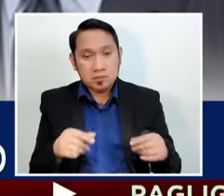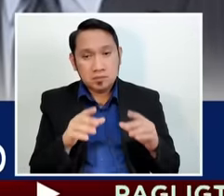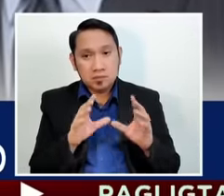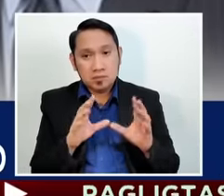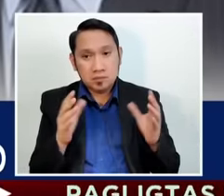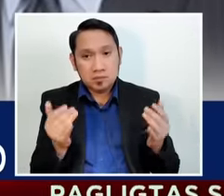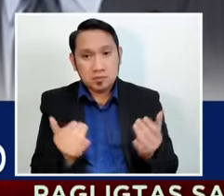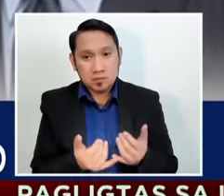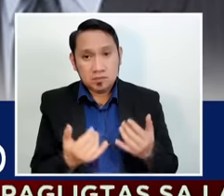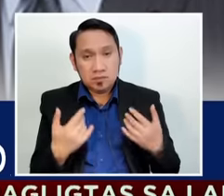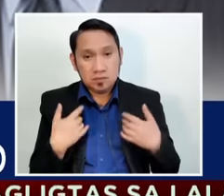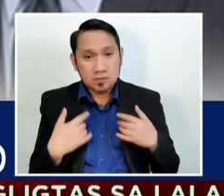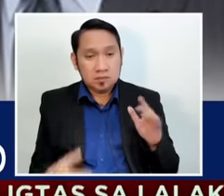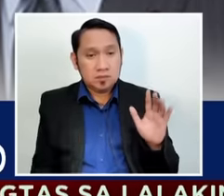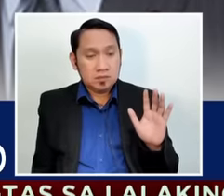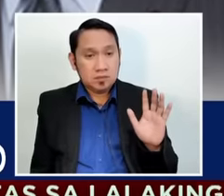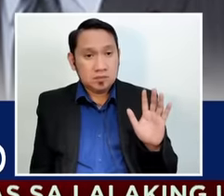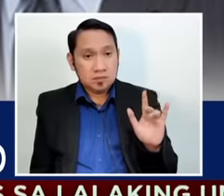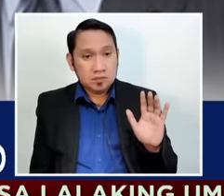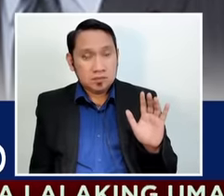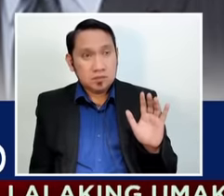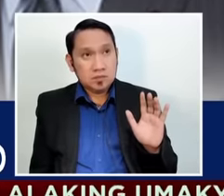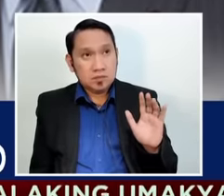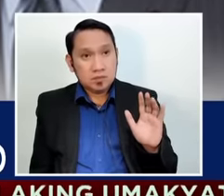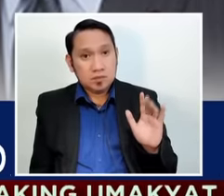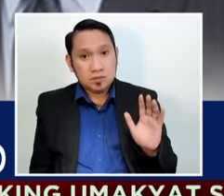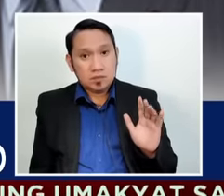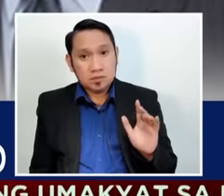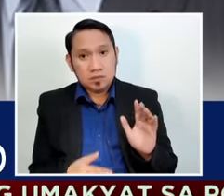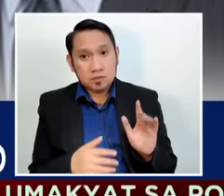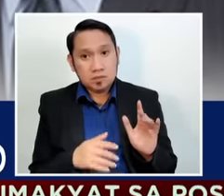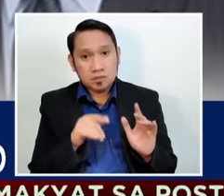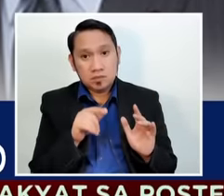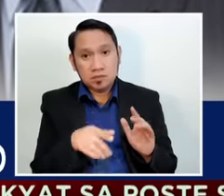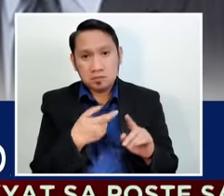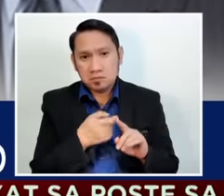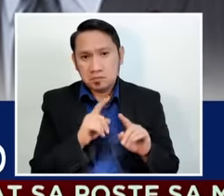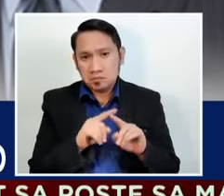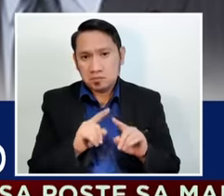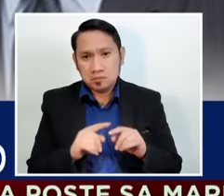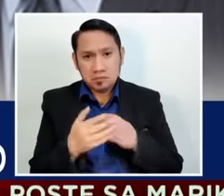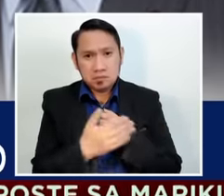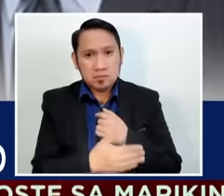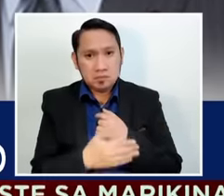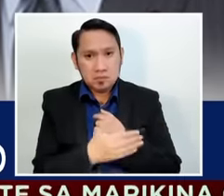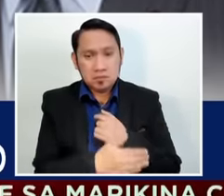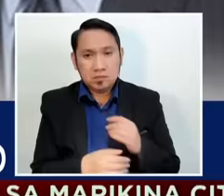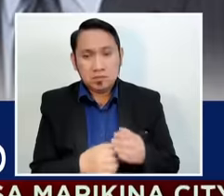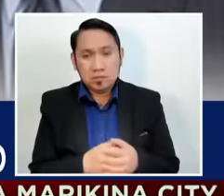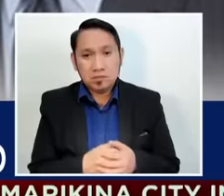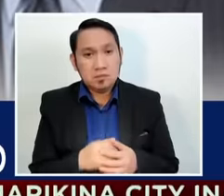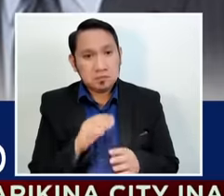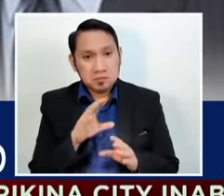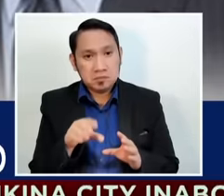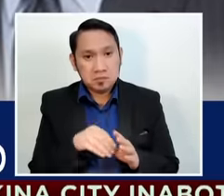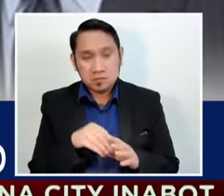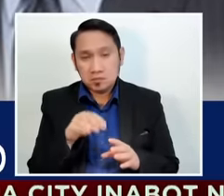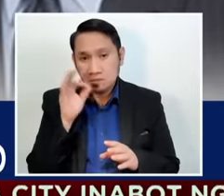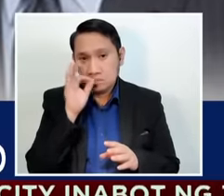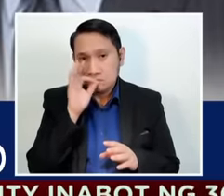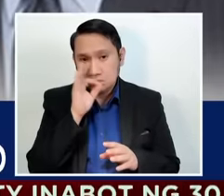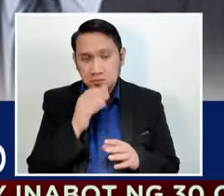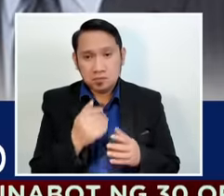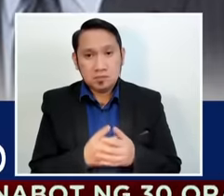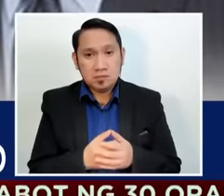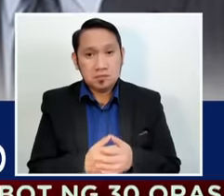may 25 foreign crew mula Bulgaria, Ukraine, Mexico at Pilipinas. Nakikipag-ugnayan na